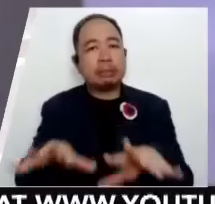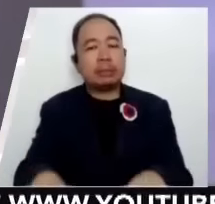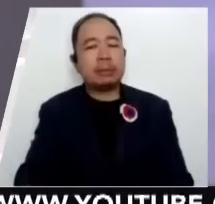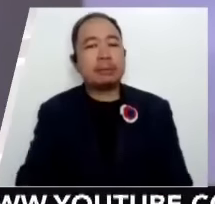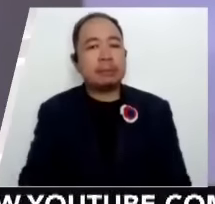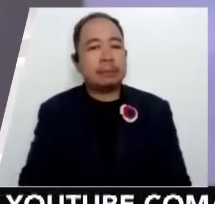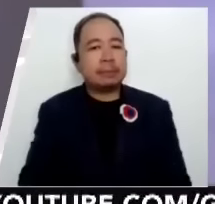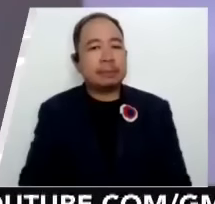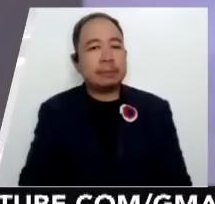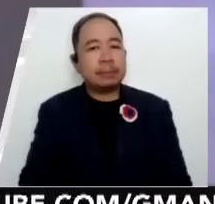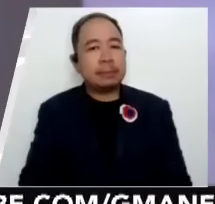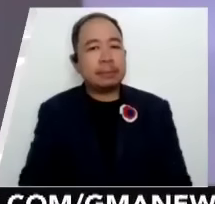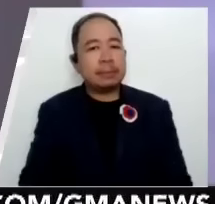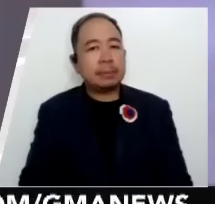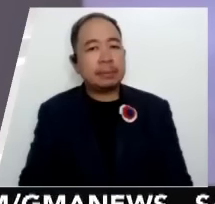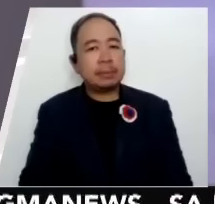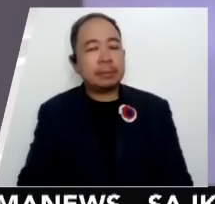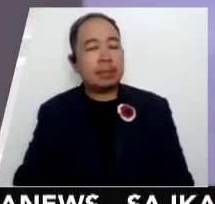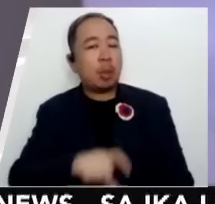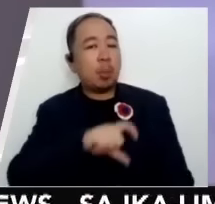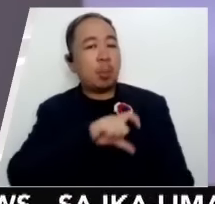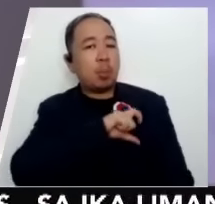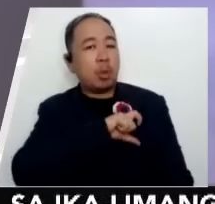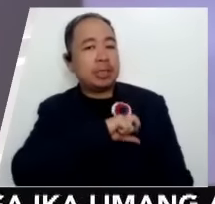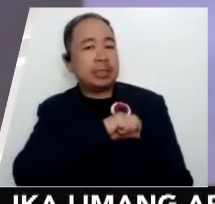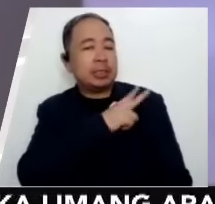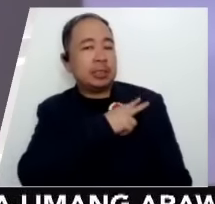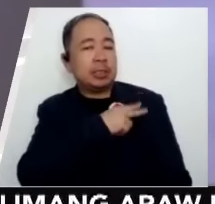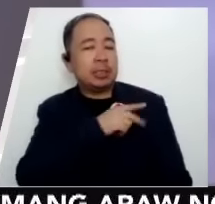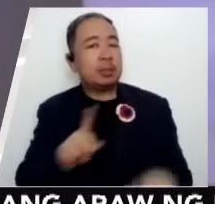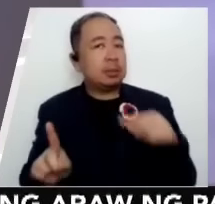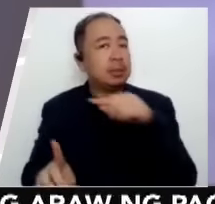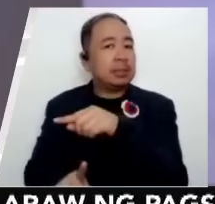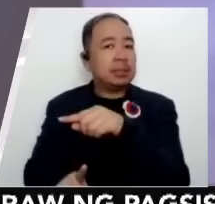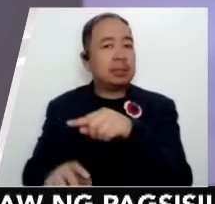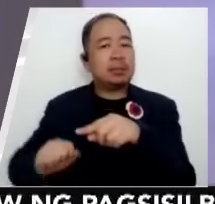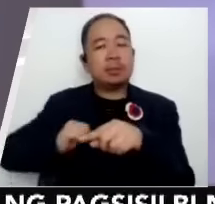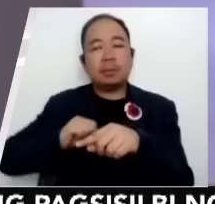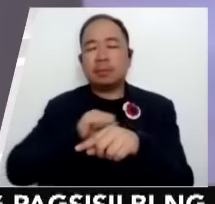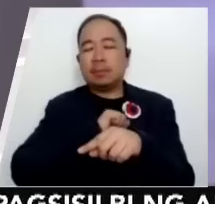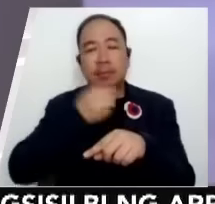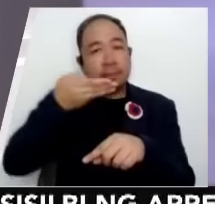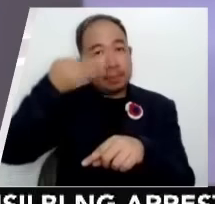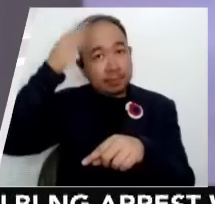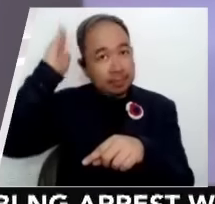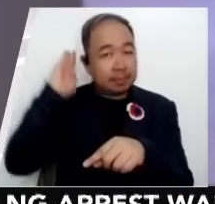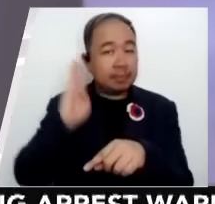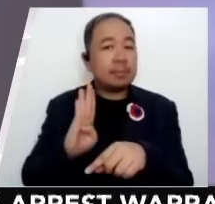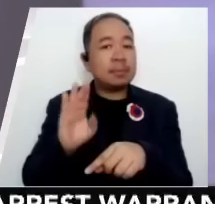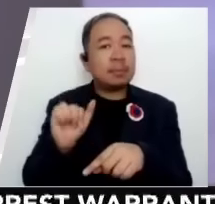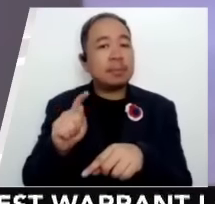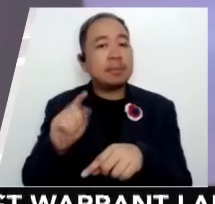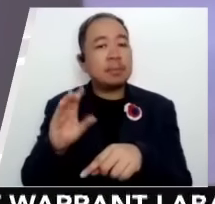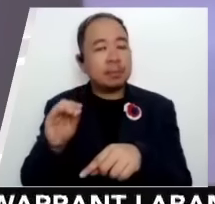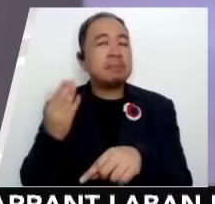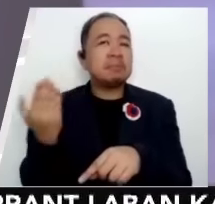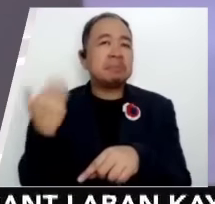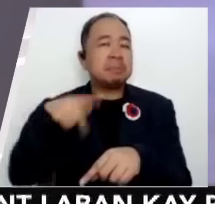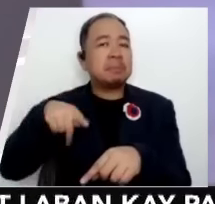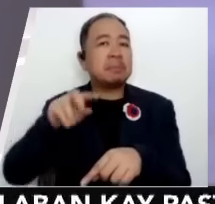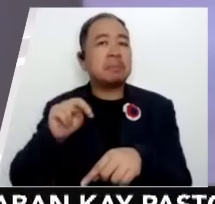Itinuro ni Police Colonel Jovi Espinido si Senador Bato de la Rosa na dating PNP chief na nasa likod